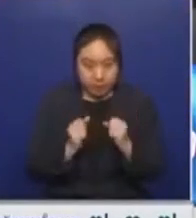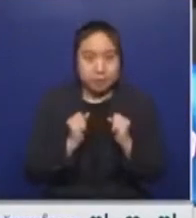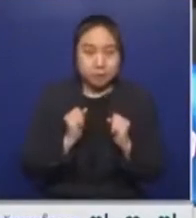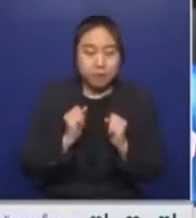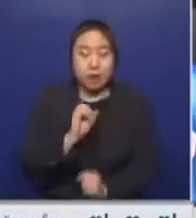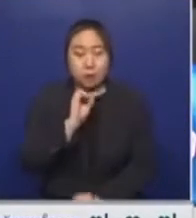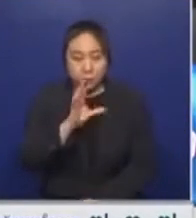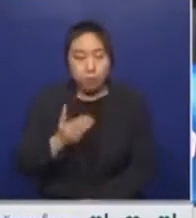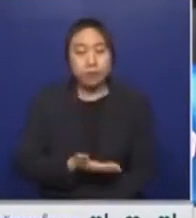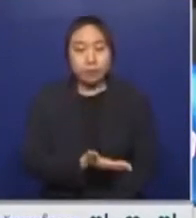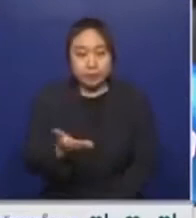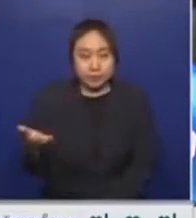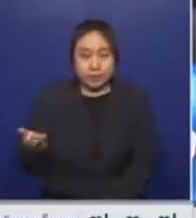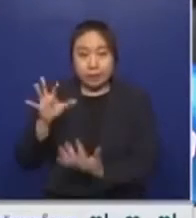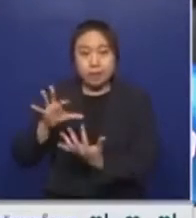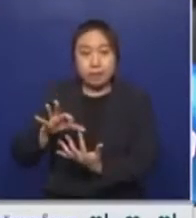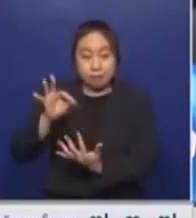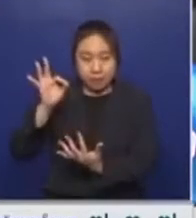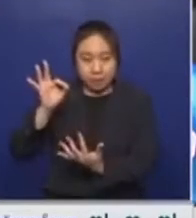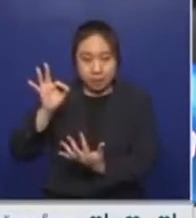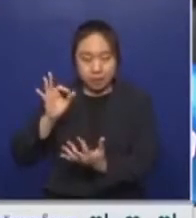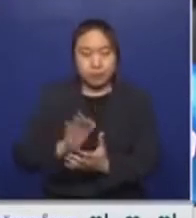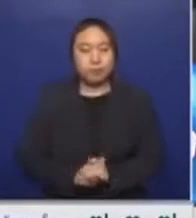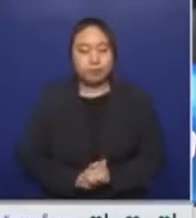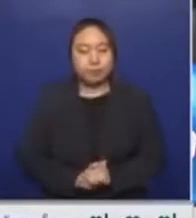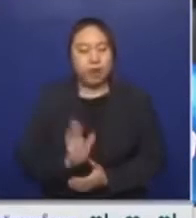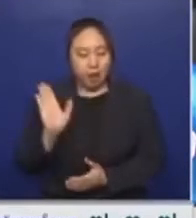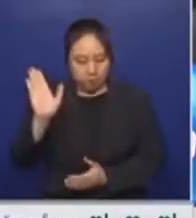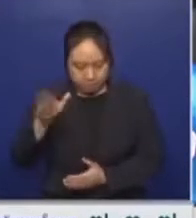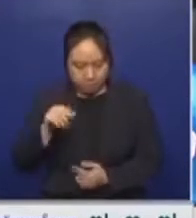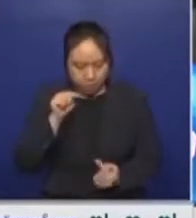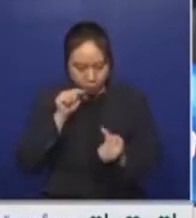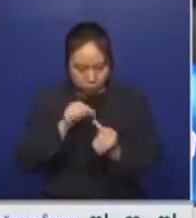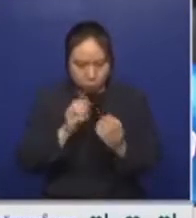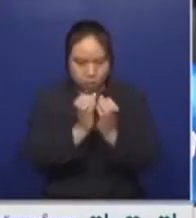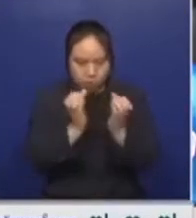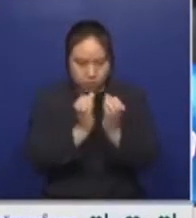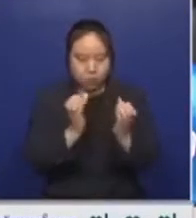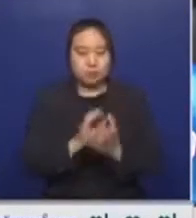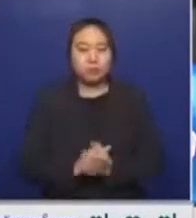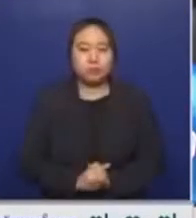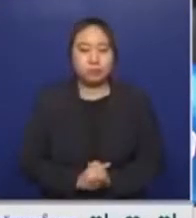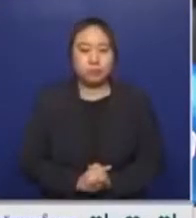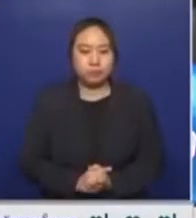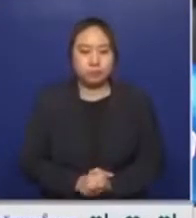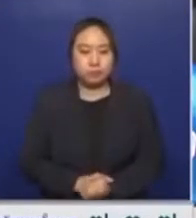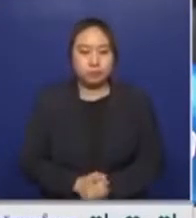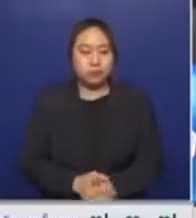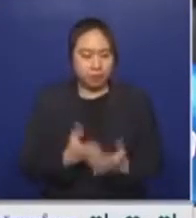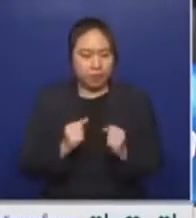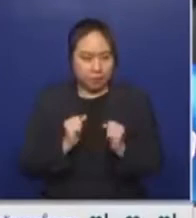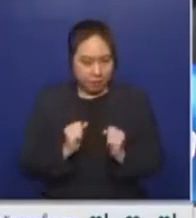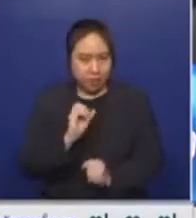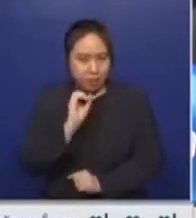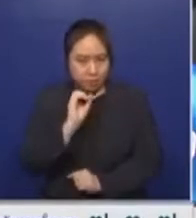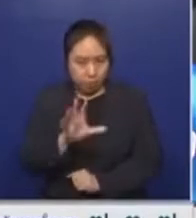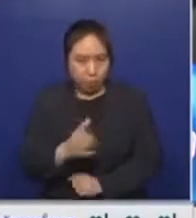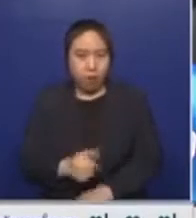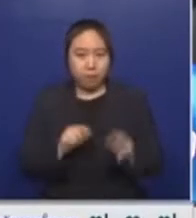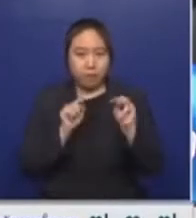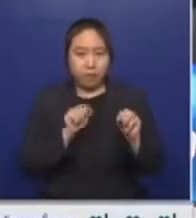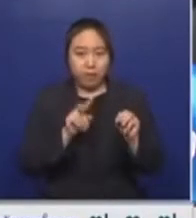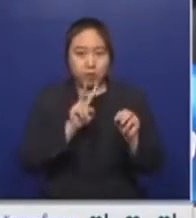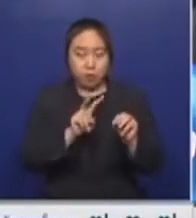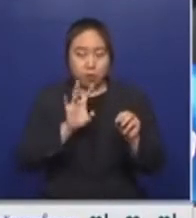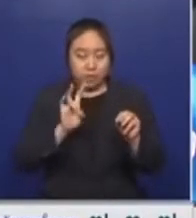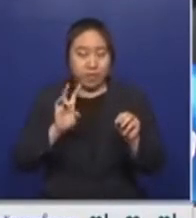ะคะก็จะทำให้ กลับมาที่รัฐนูลนะครับกลับมาที่รัฐนูลครับ ค่ะกำลังจะบอกว่าคือมาตรา